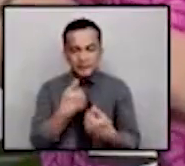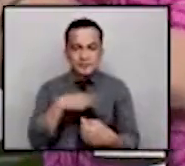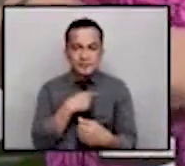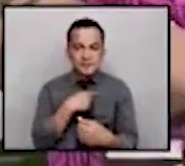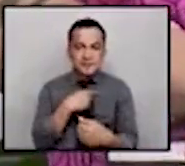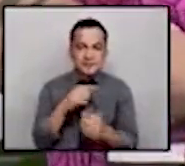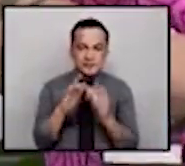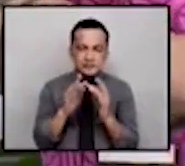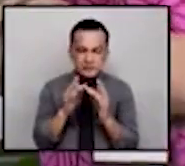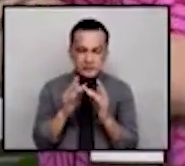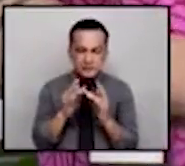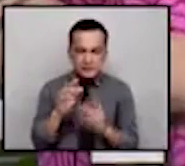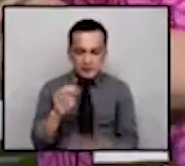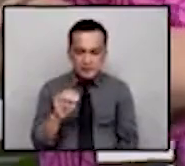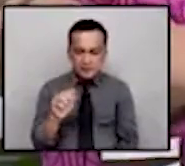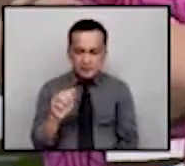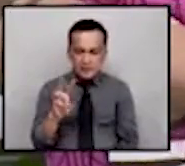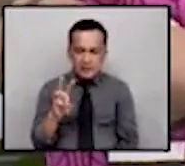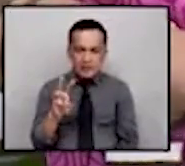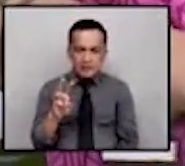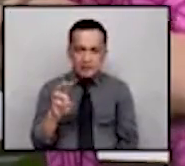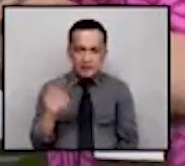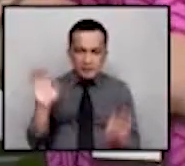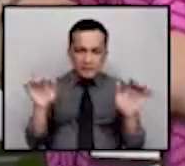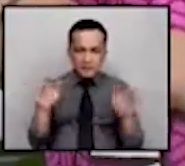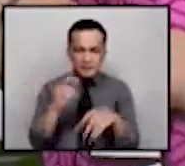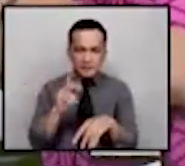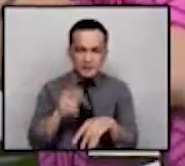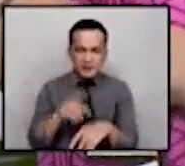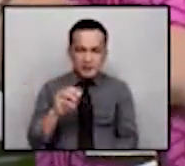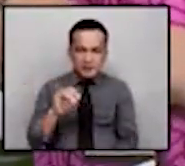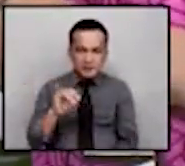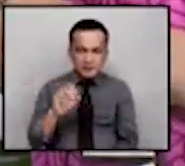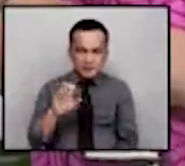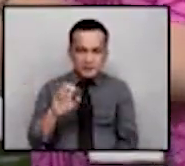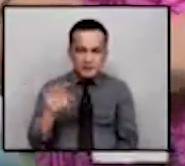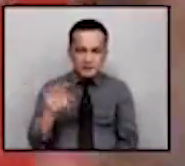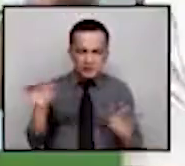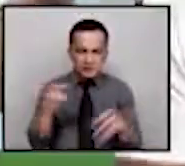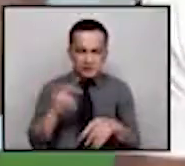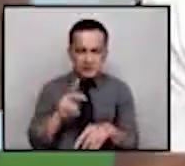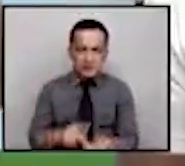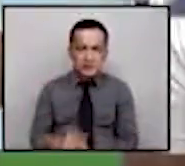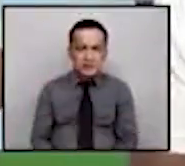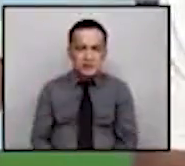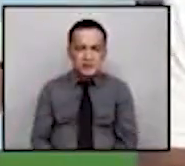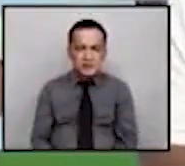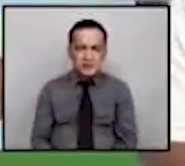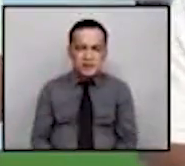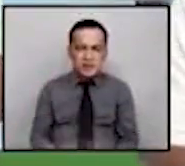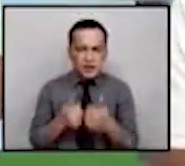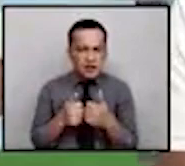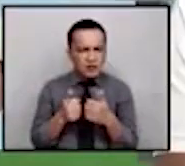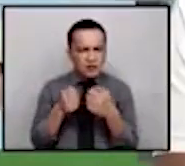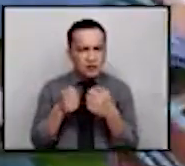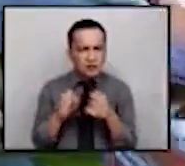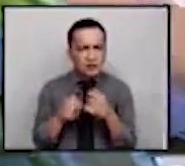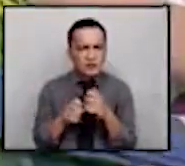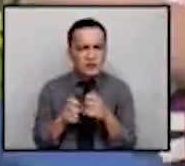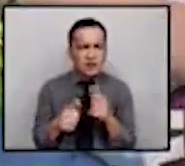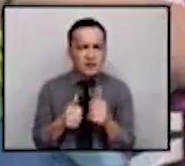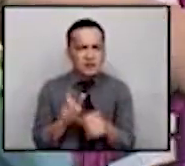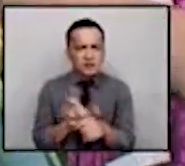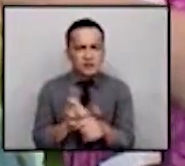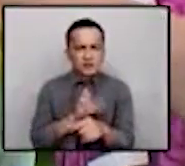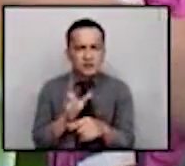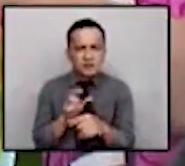yung Macau Flyers Philippines, and then Majestic Wings Philippines. Okay. Paano yung pangingitlog nila gano'ng katagal? Ito. Yung